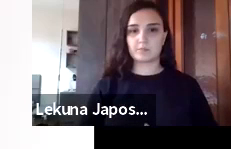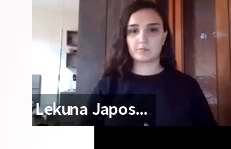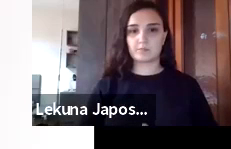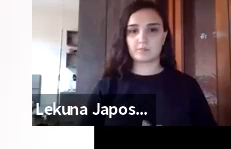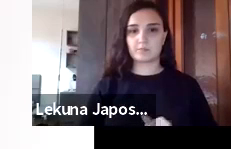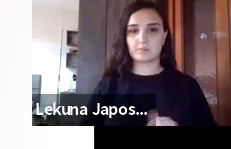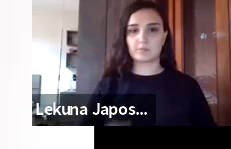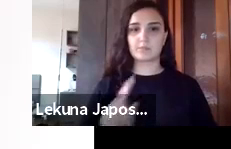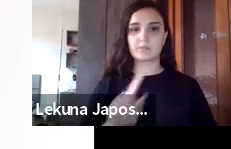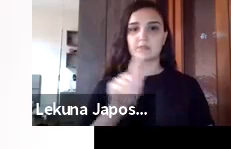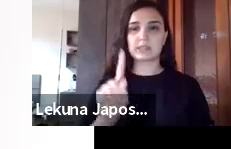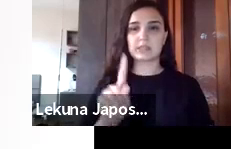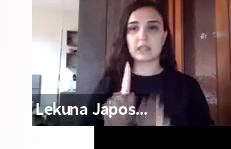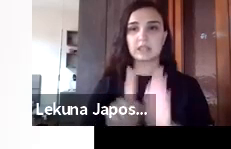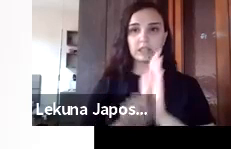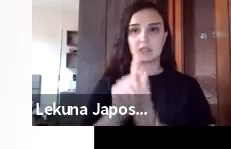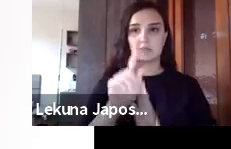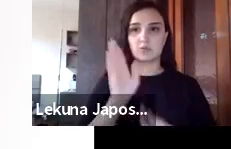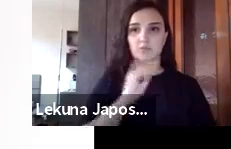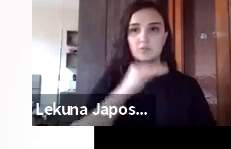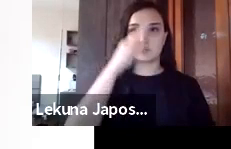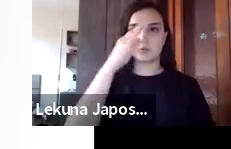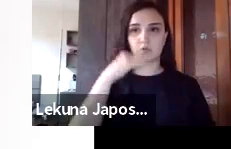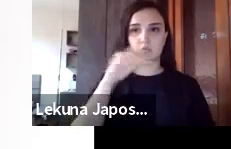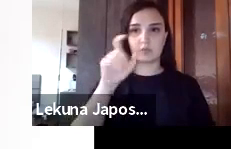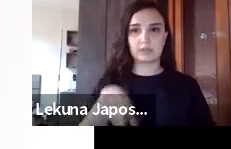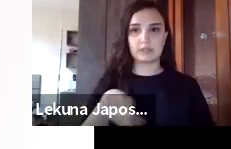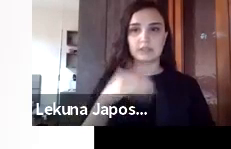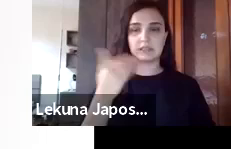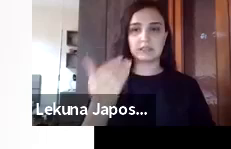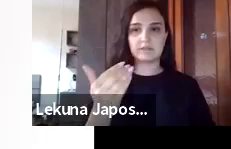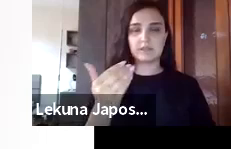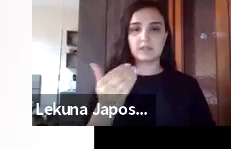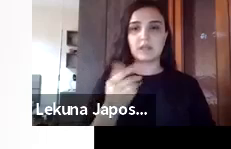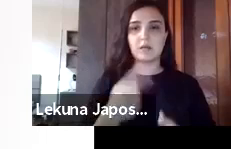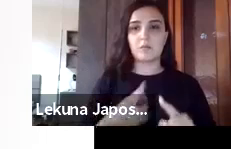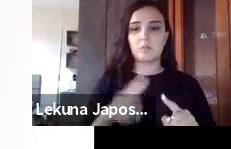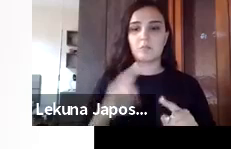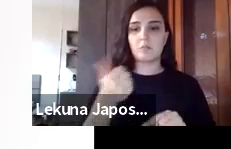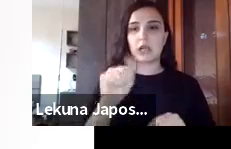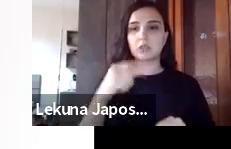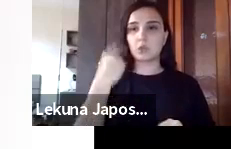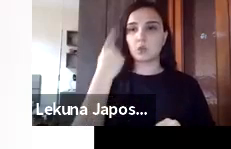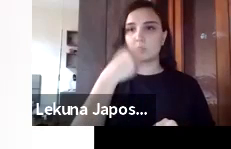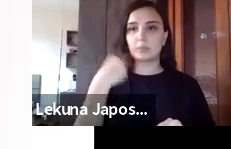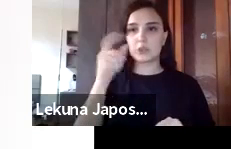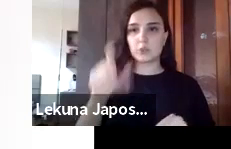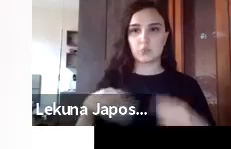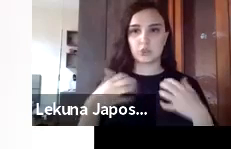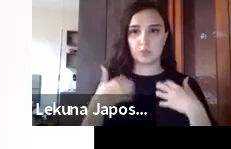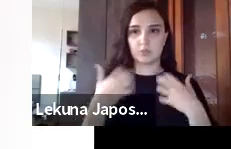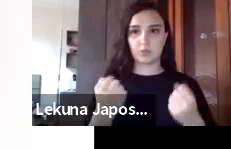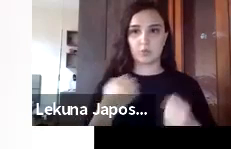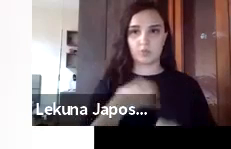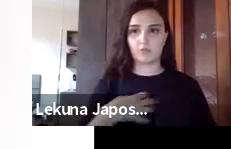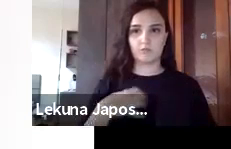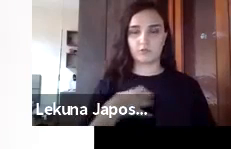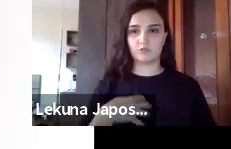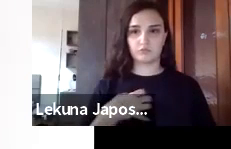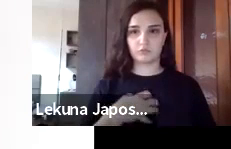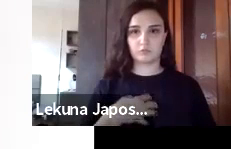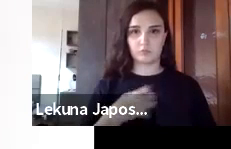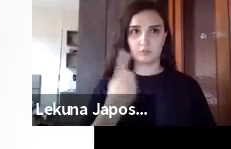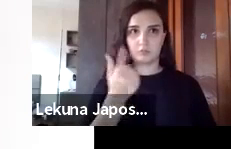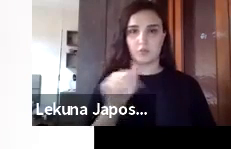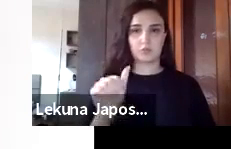რა იწყებს მშობელი, ხო? მშობლისთვის არ არის მხოლოდ ფიზიკური ჯანმრთელობა, ასე